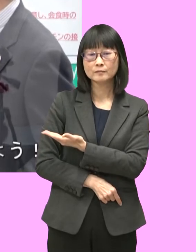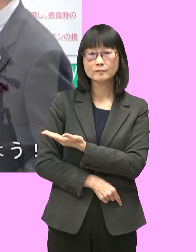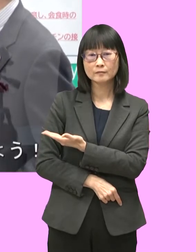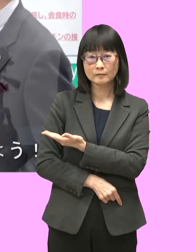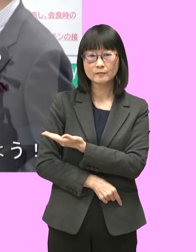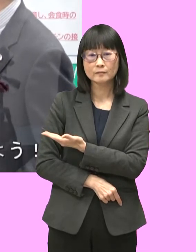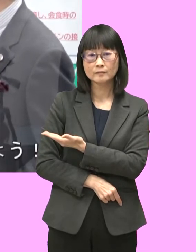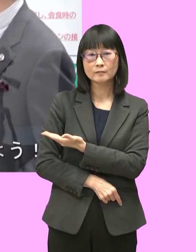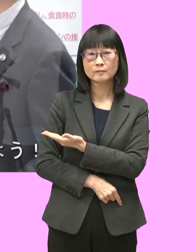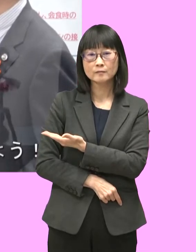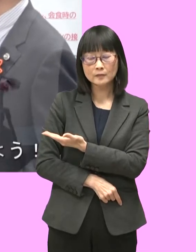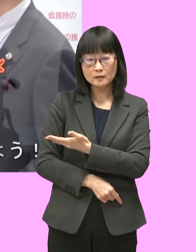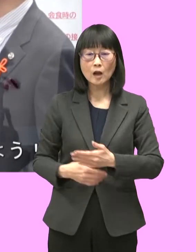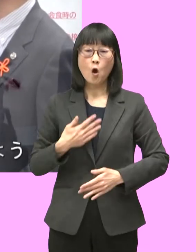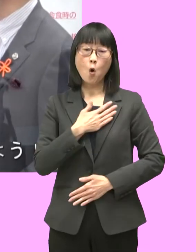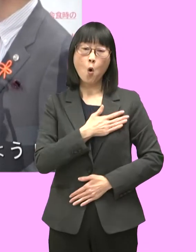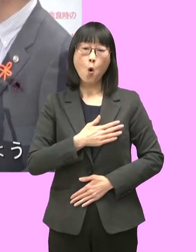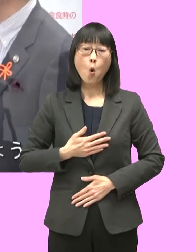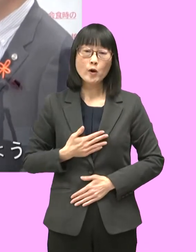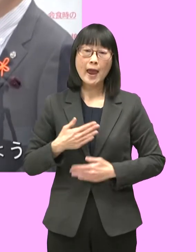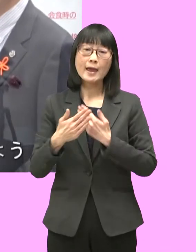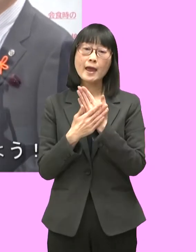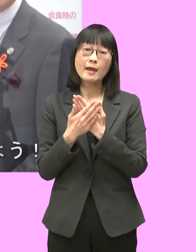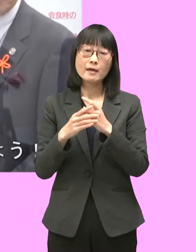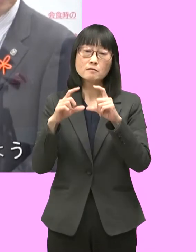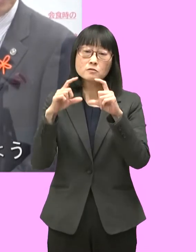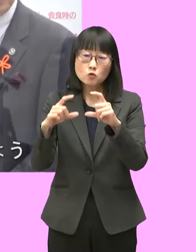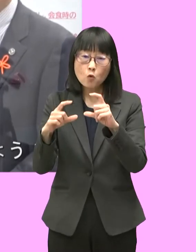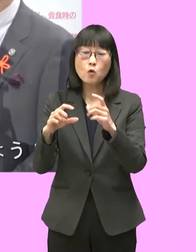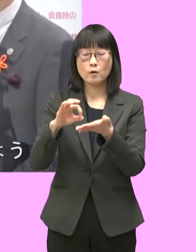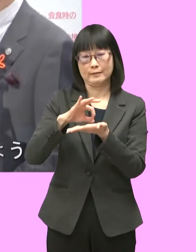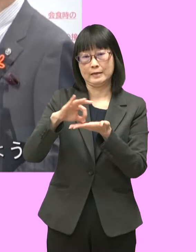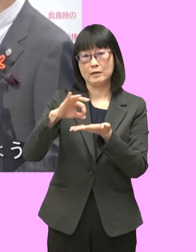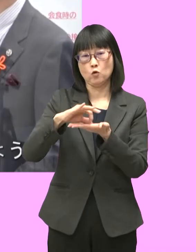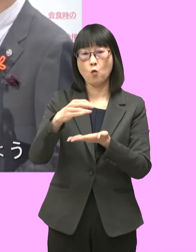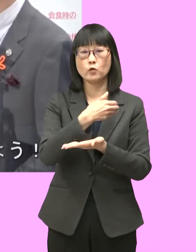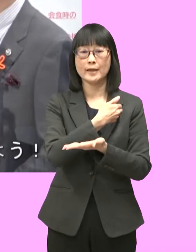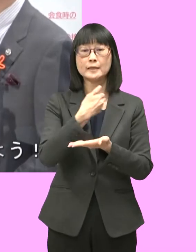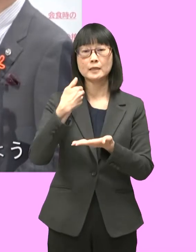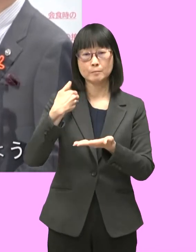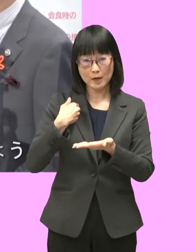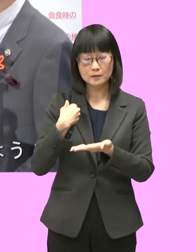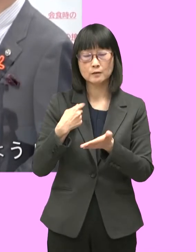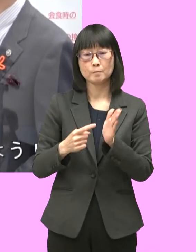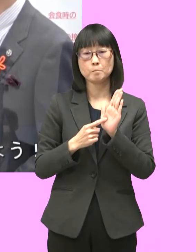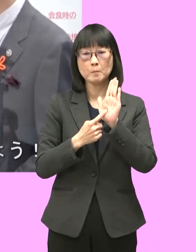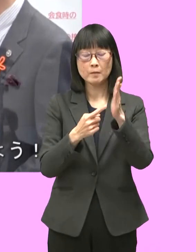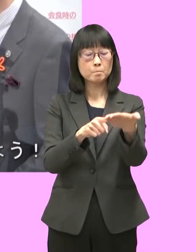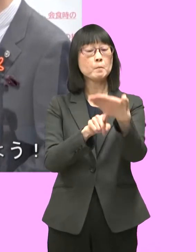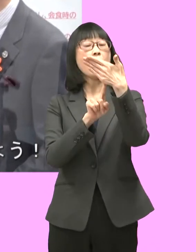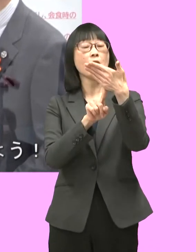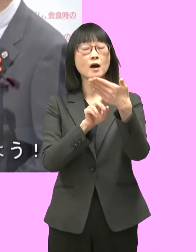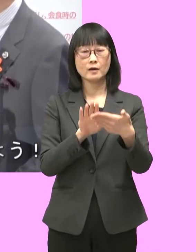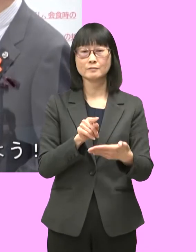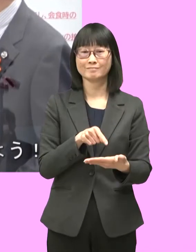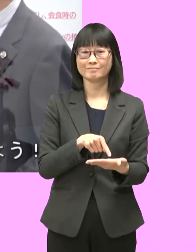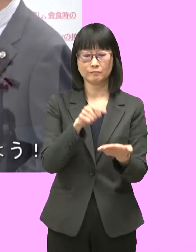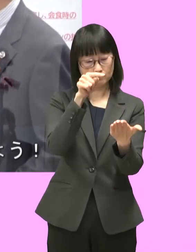バーカードが健康保険証として利用できますと、これが出てきます。でこれを、タップすれ